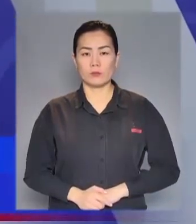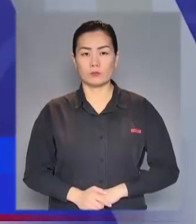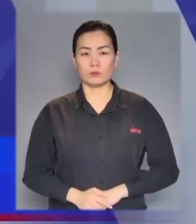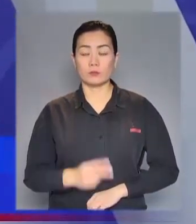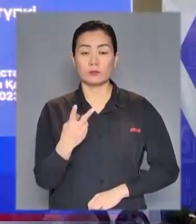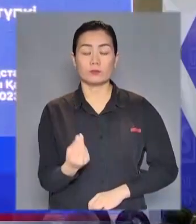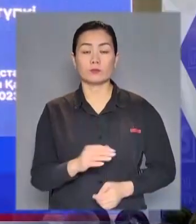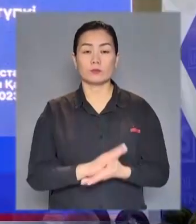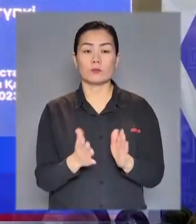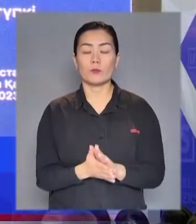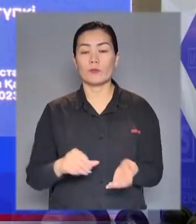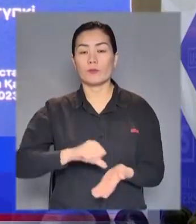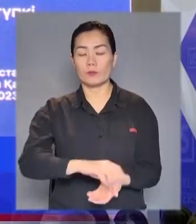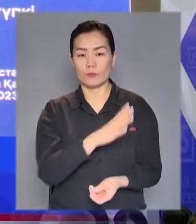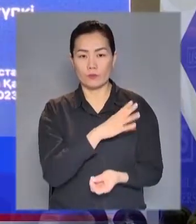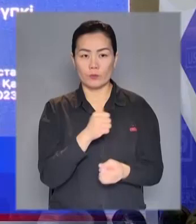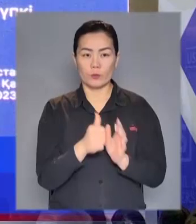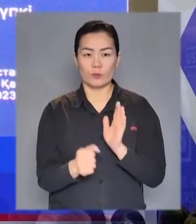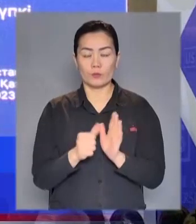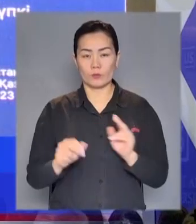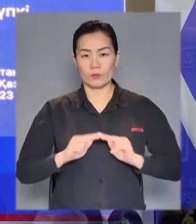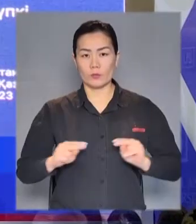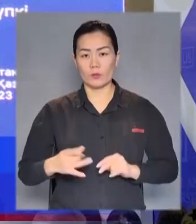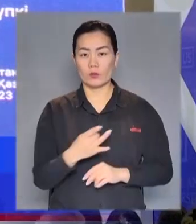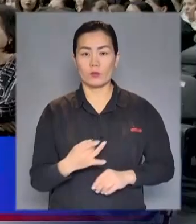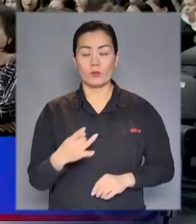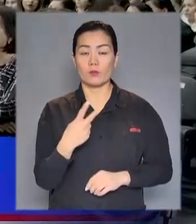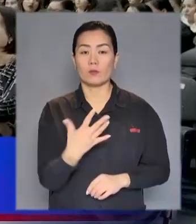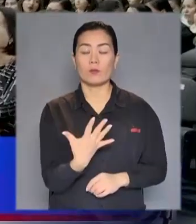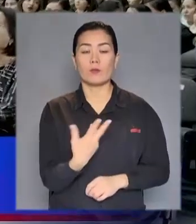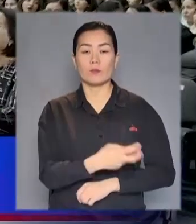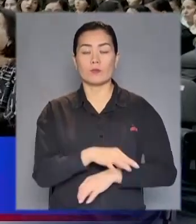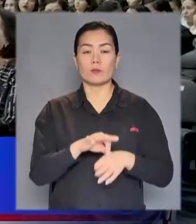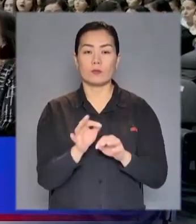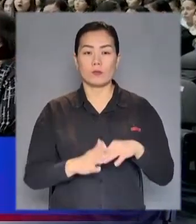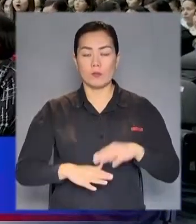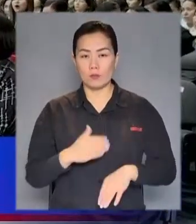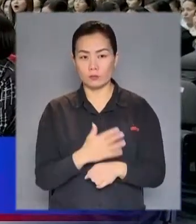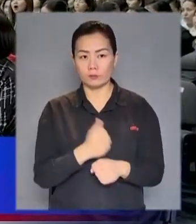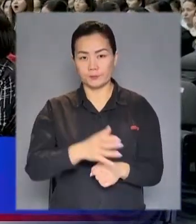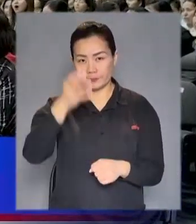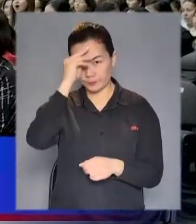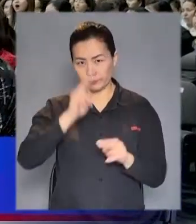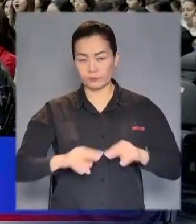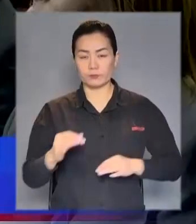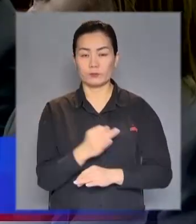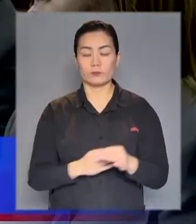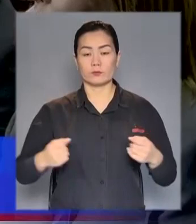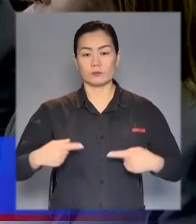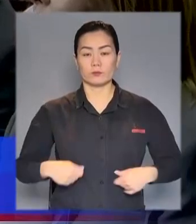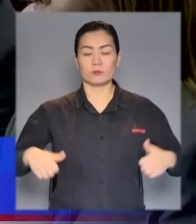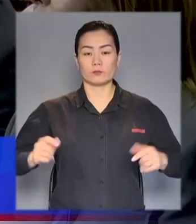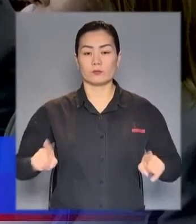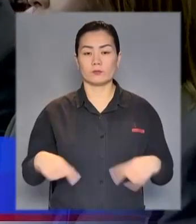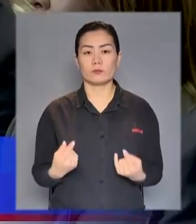В двухдневном мероприятии приняли участие более 600 учителей региона и 25 квалифицированных спикеров. Эксперты и педагоги обсудят подходы и